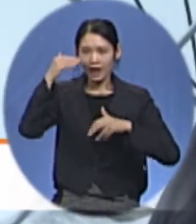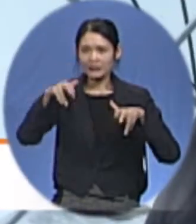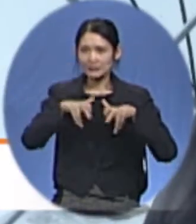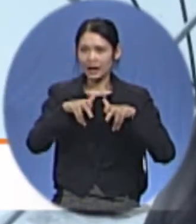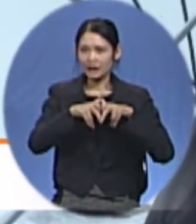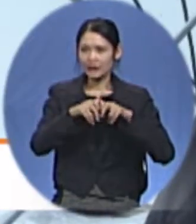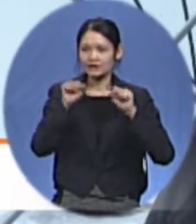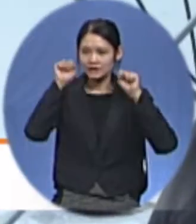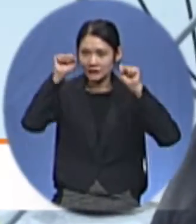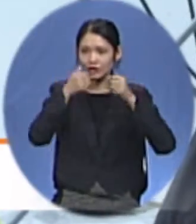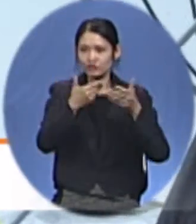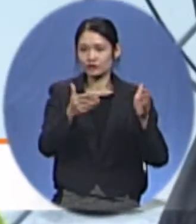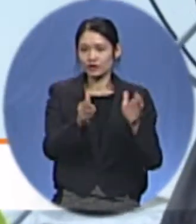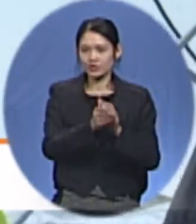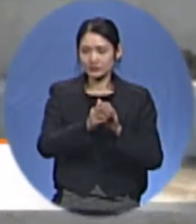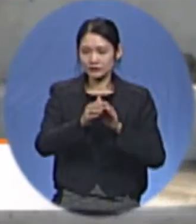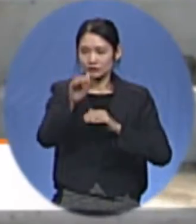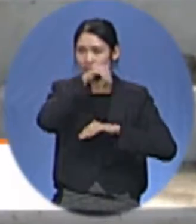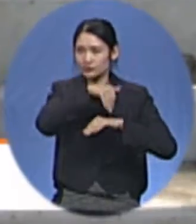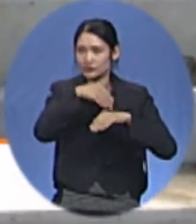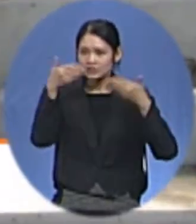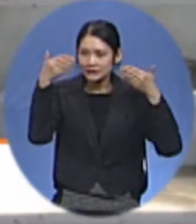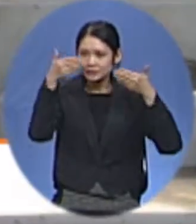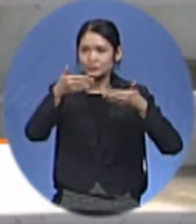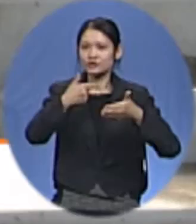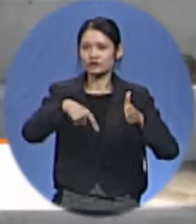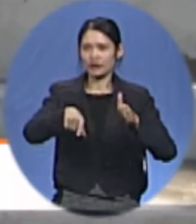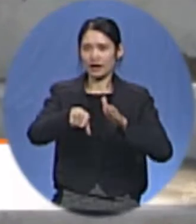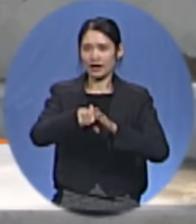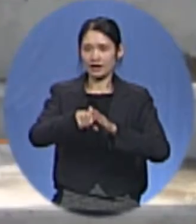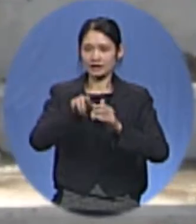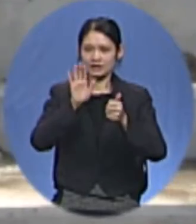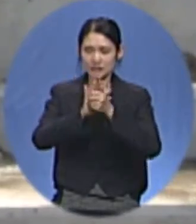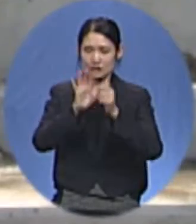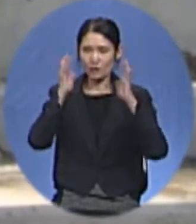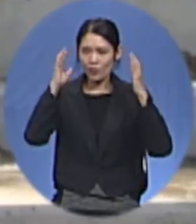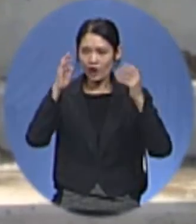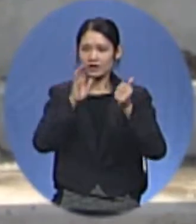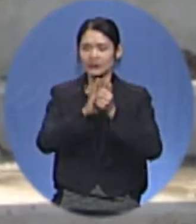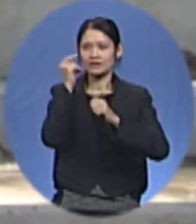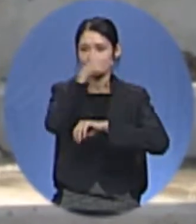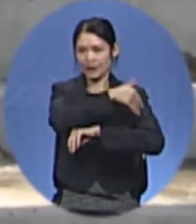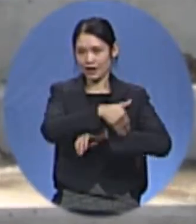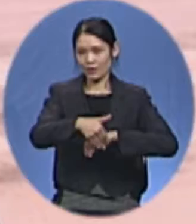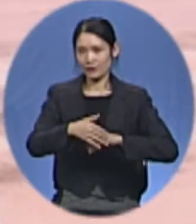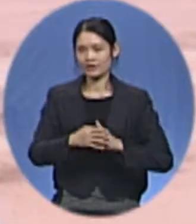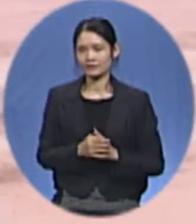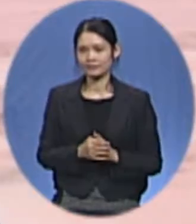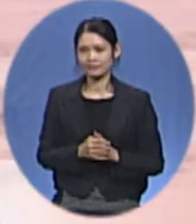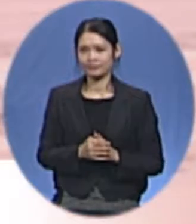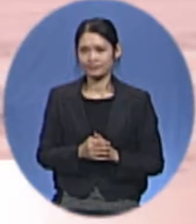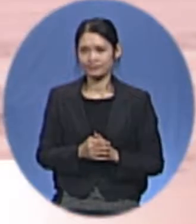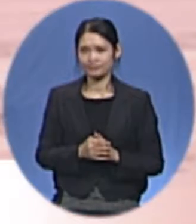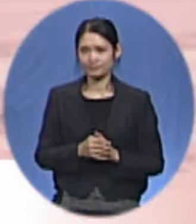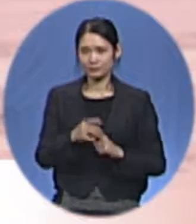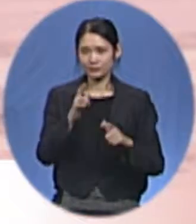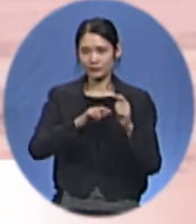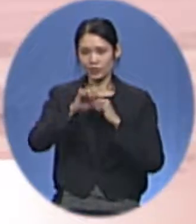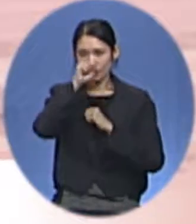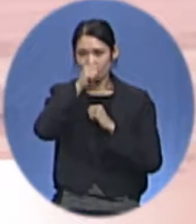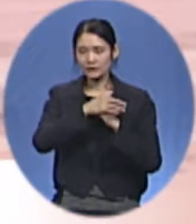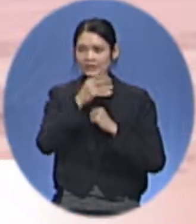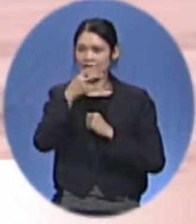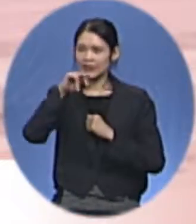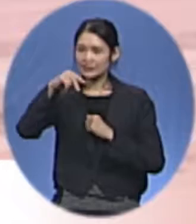대한장애인체육회는 선수들이 훈련에 집중할 수 있는 환경 조성으로 지원하겠다는 계획입니다. 또 좋은 테스트